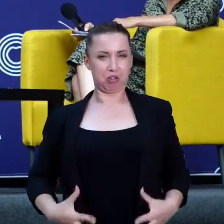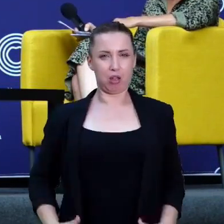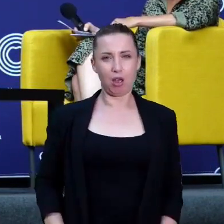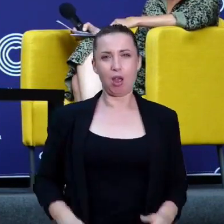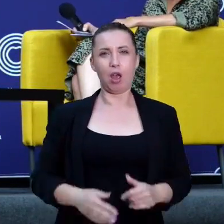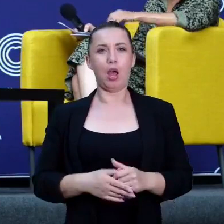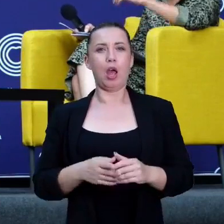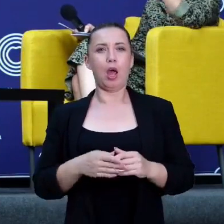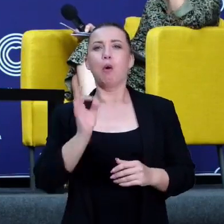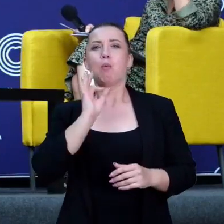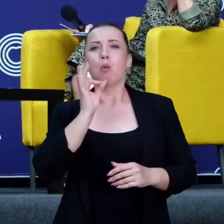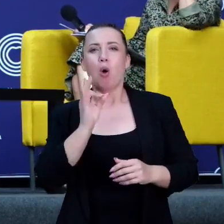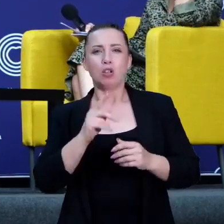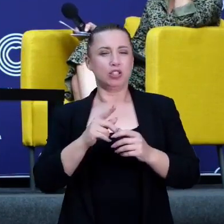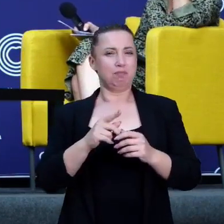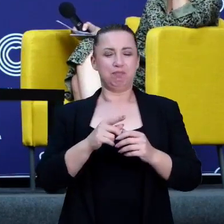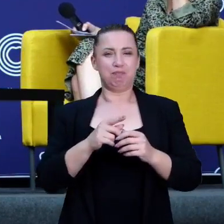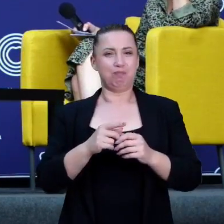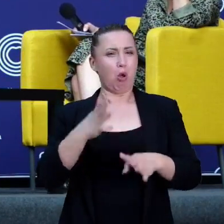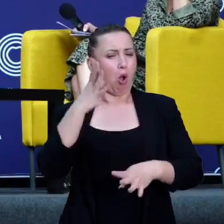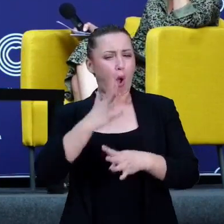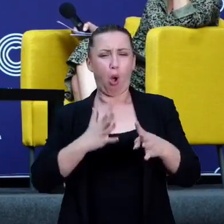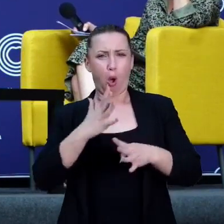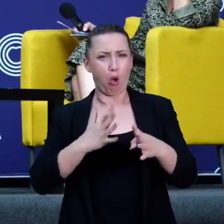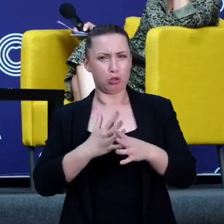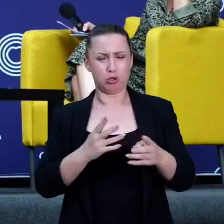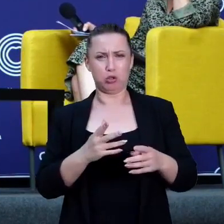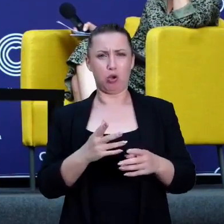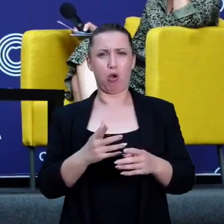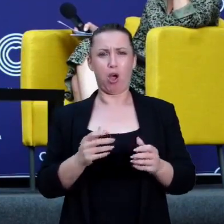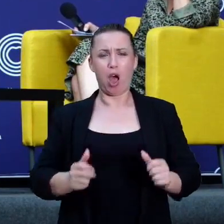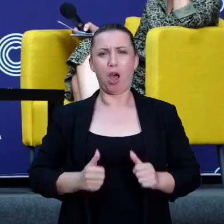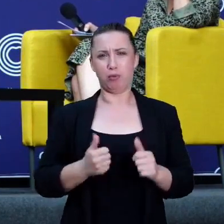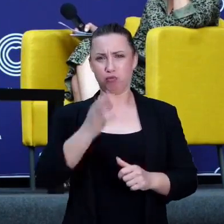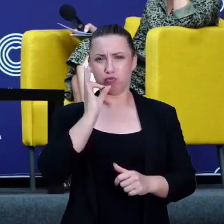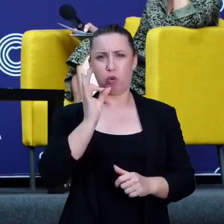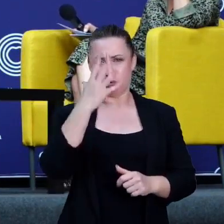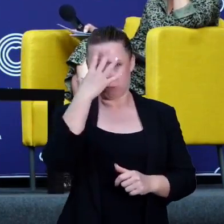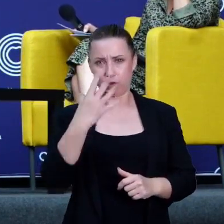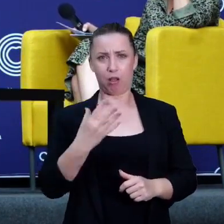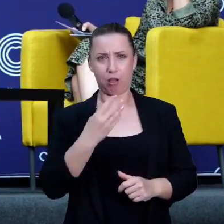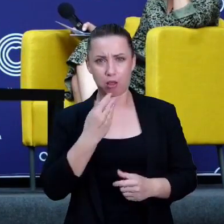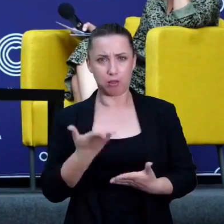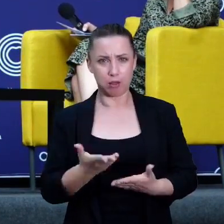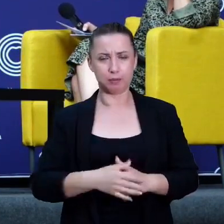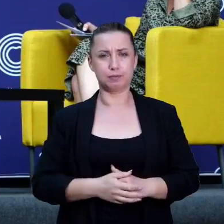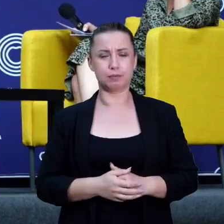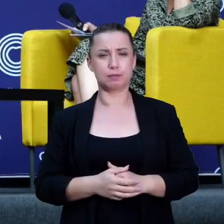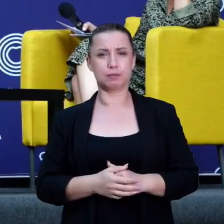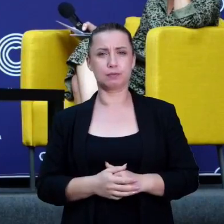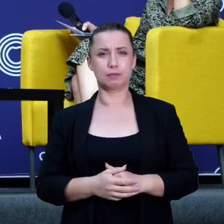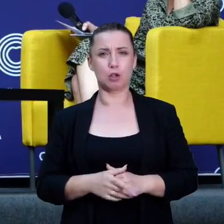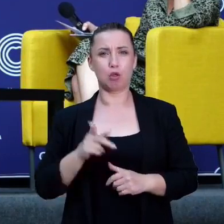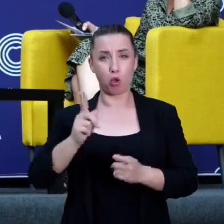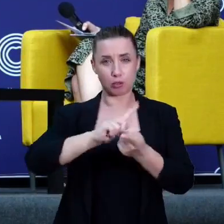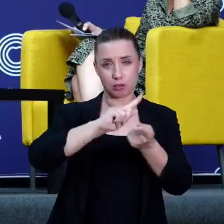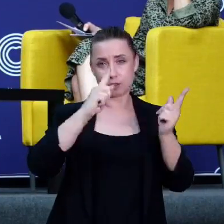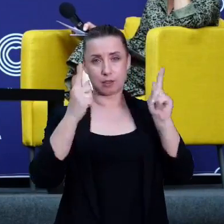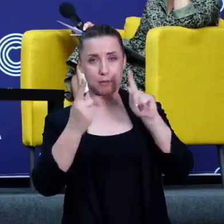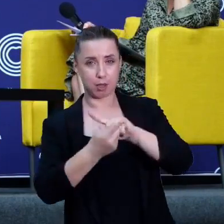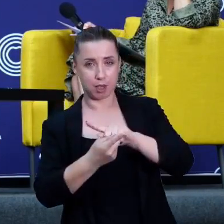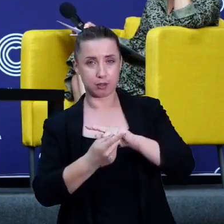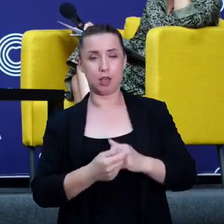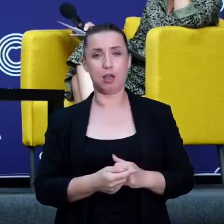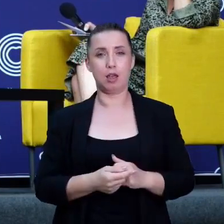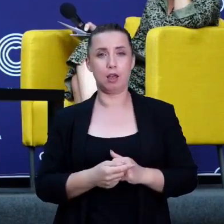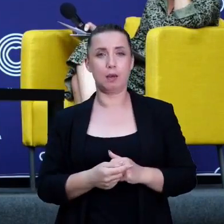jakby, jak mówią młodzi, przegięte w stronę właśnie afirmacji kultu ciała. To się oczywiście zmienia i